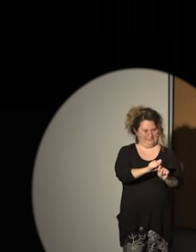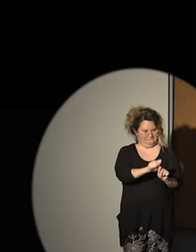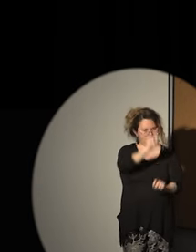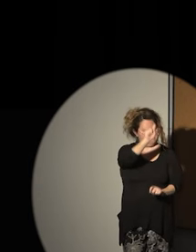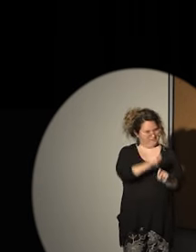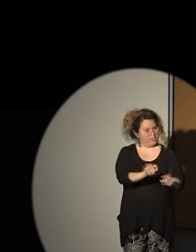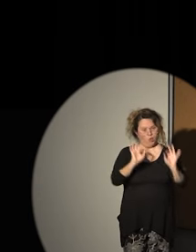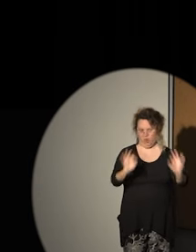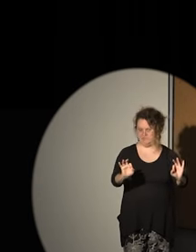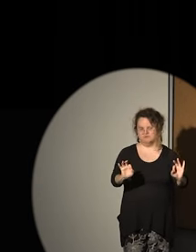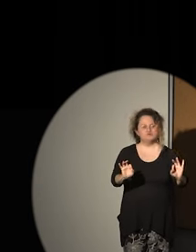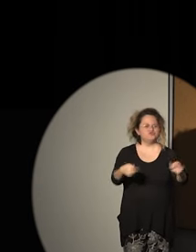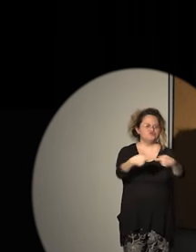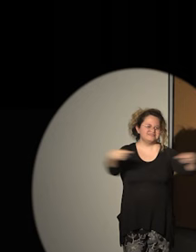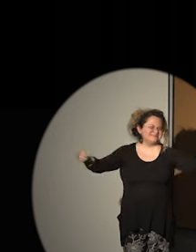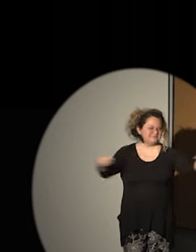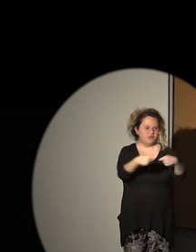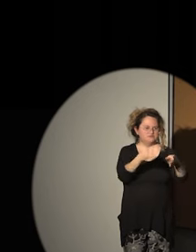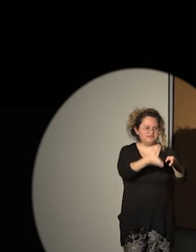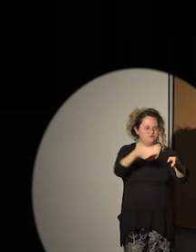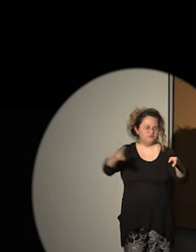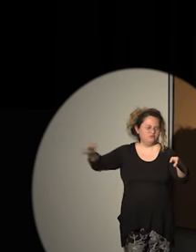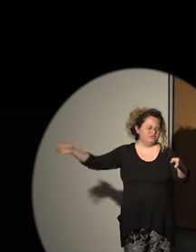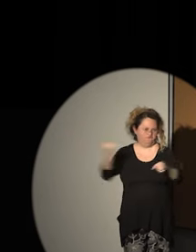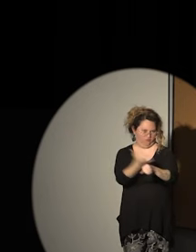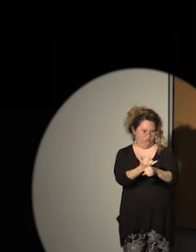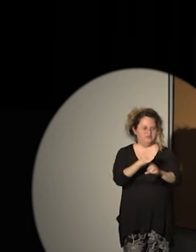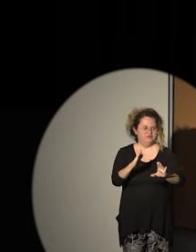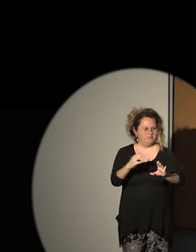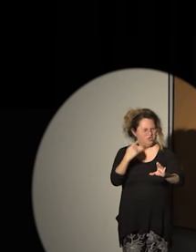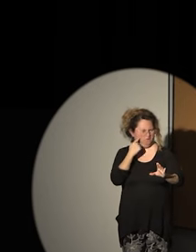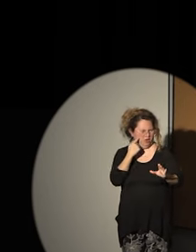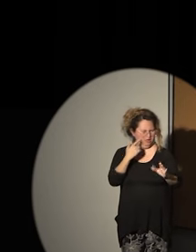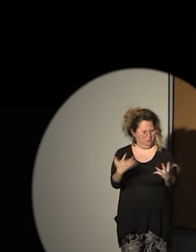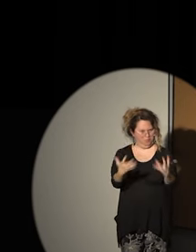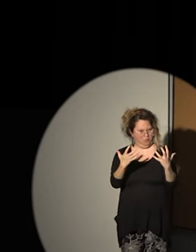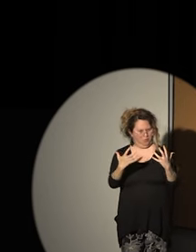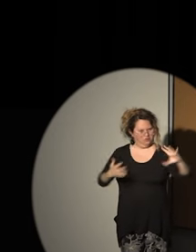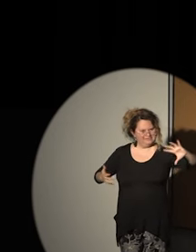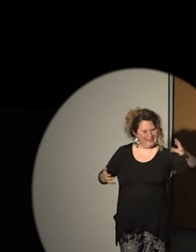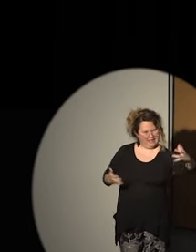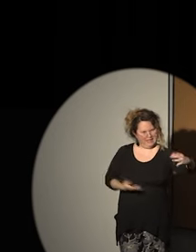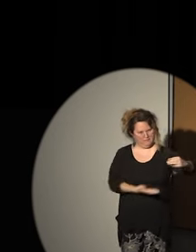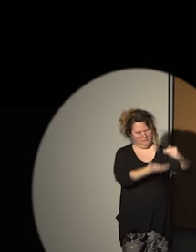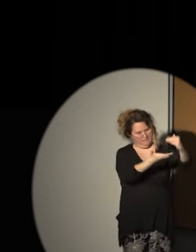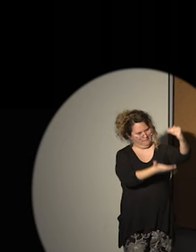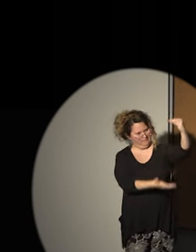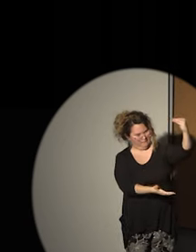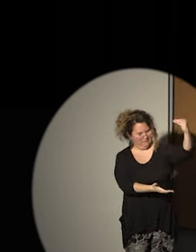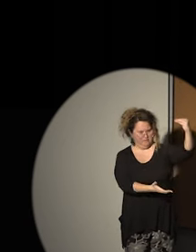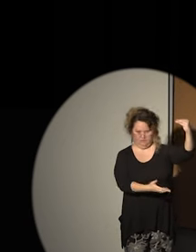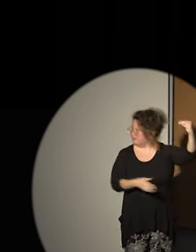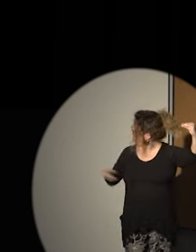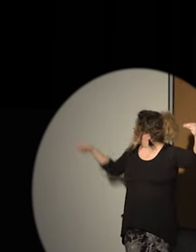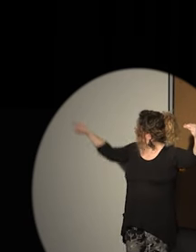des planètes. Par contre, elle vous montre à quel point le Soleil est gigantesque par rapport à son cortège planétaire, puisque le Soleil, à lui